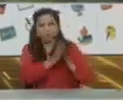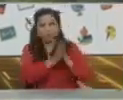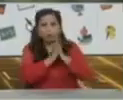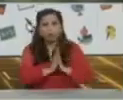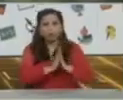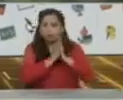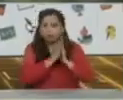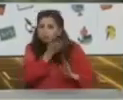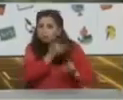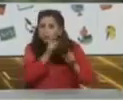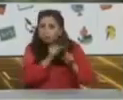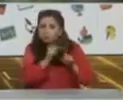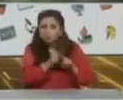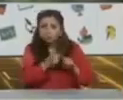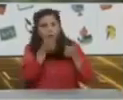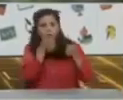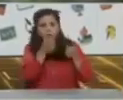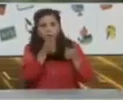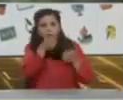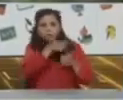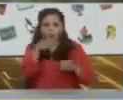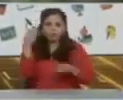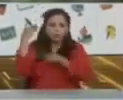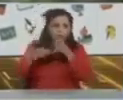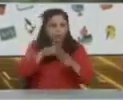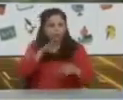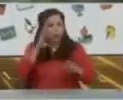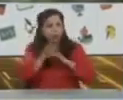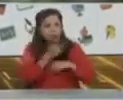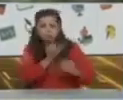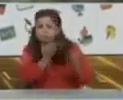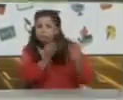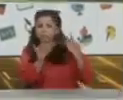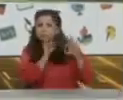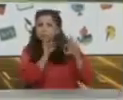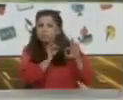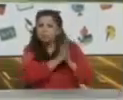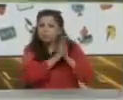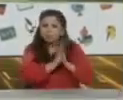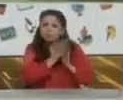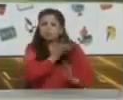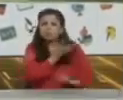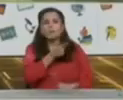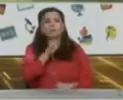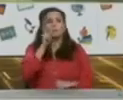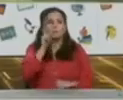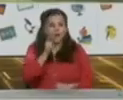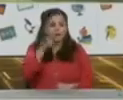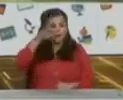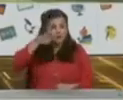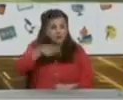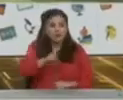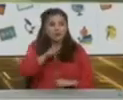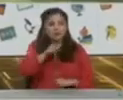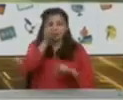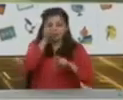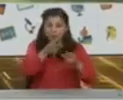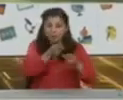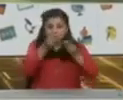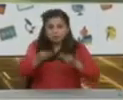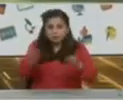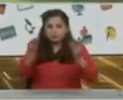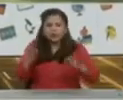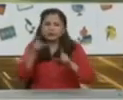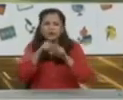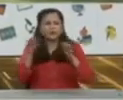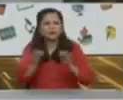हैं, रिचुअल से भरा जीवन है, लेकिन आप जनसेवा में कहीं नजर नहीं